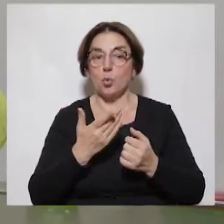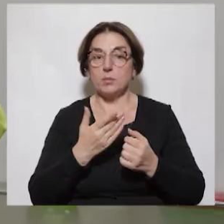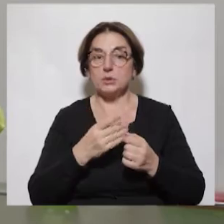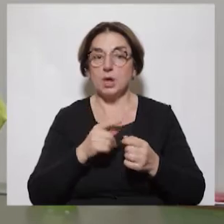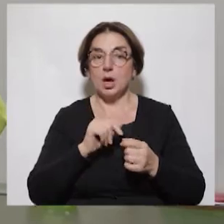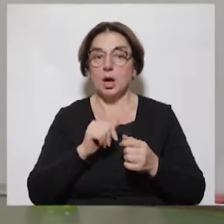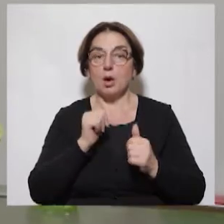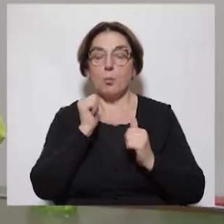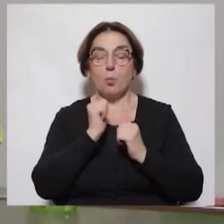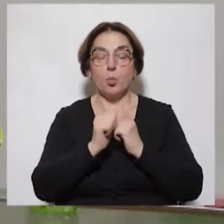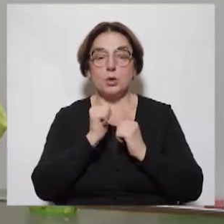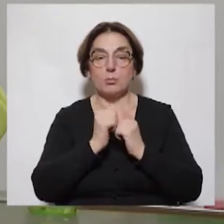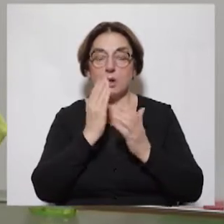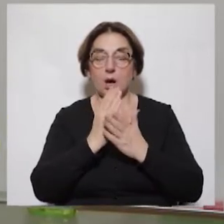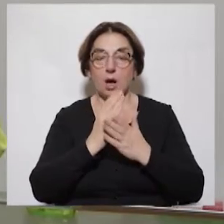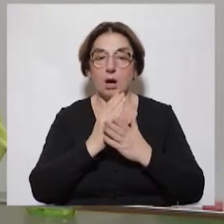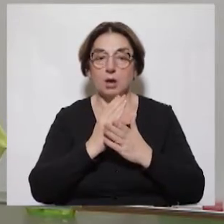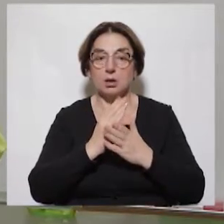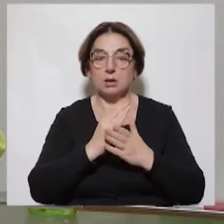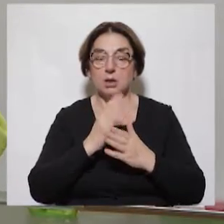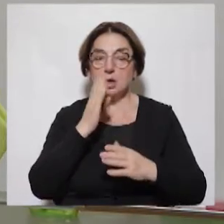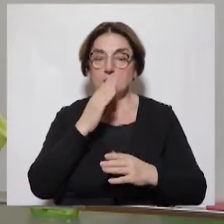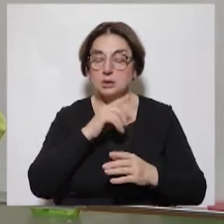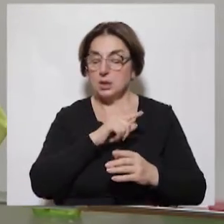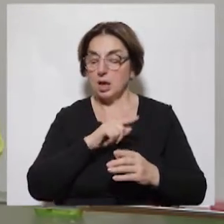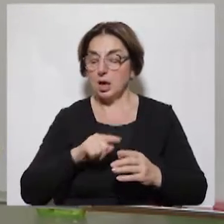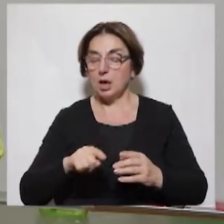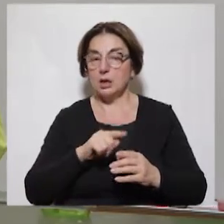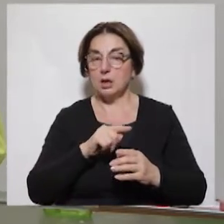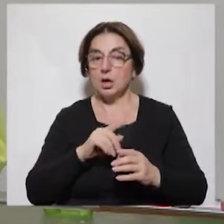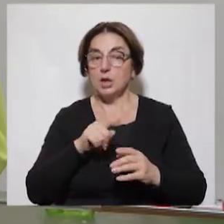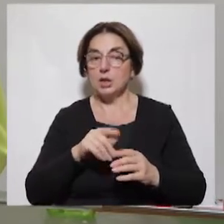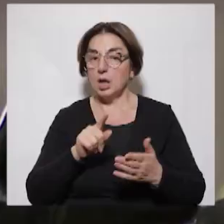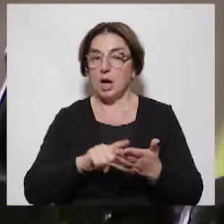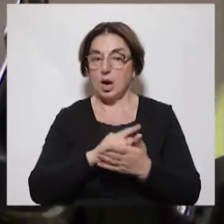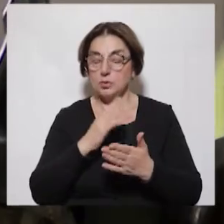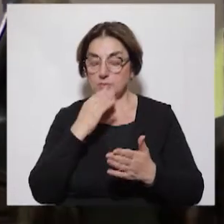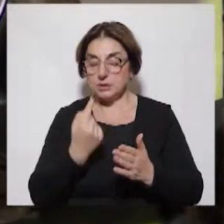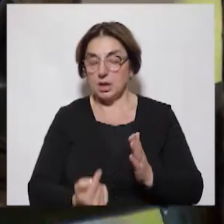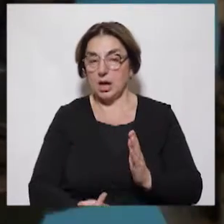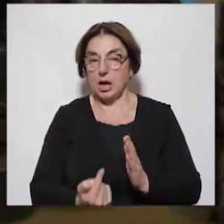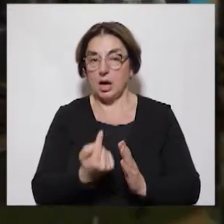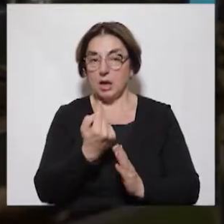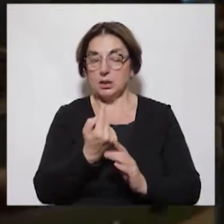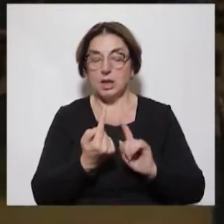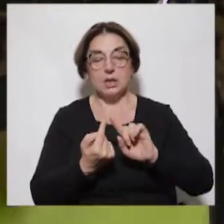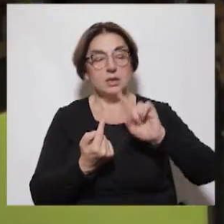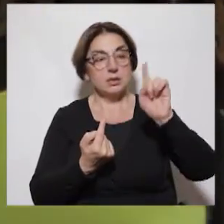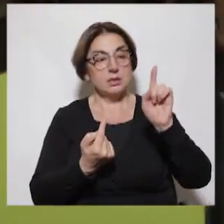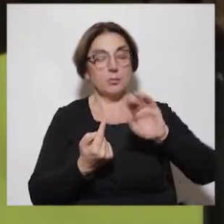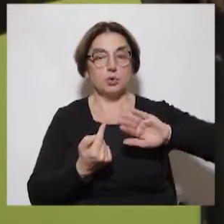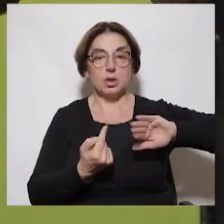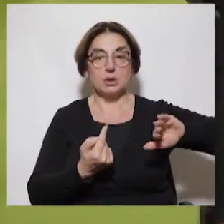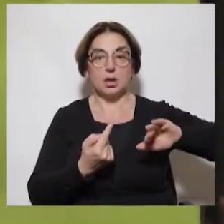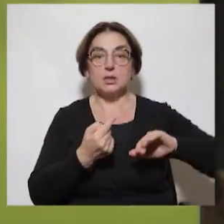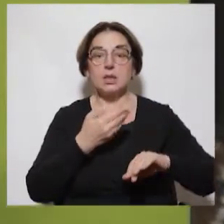რომელშიც უწყვეტად მიედინება წყალი. გახსოვდეთ აუცილებელი პირობა, რომ მაცივარში ქვევიდან შედის აუცილებლად წყალი და ზევიდან გამოდის. პირველ